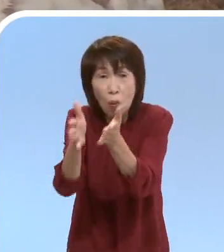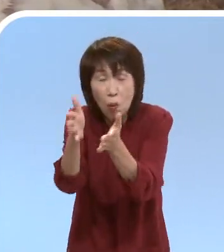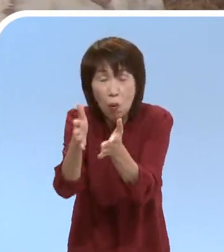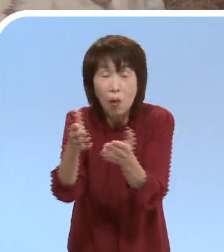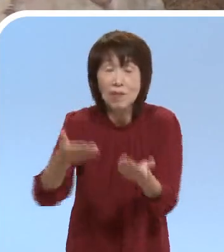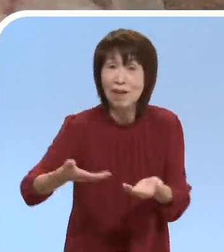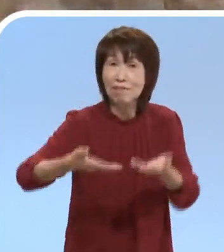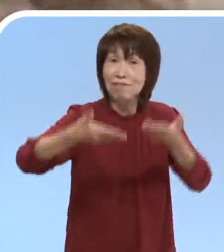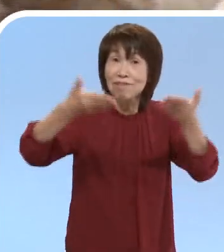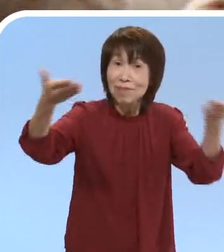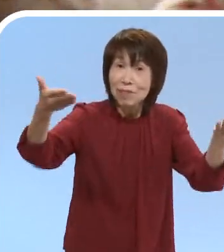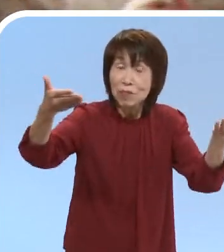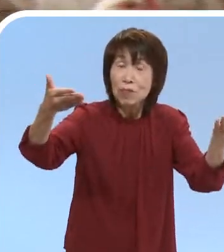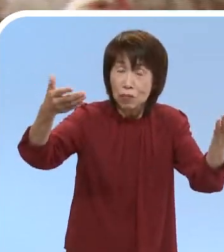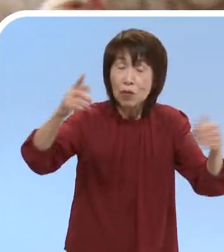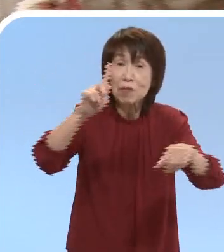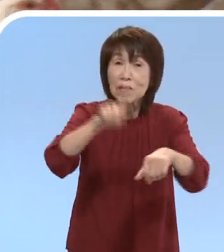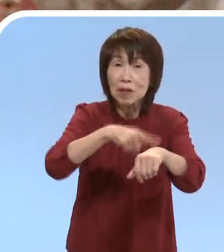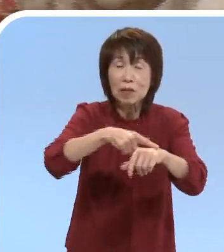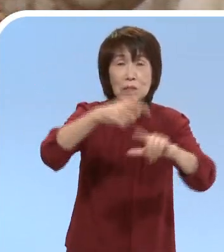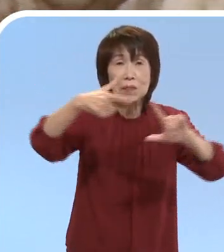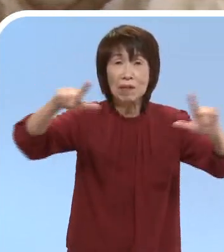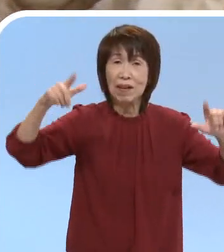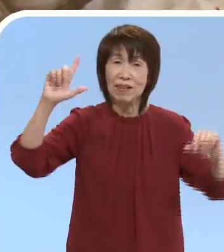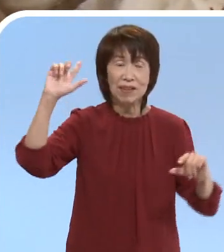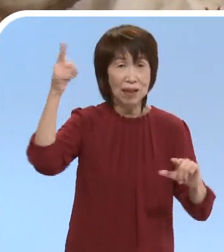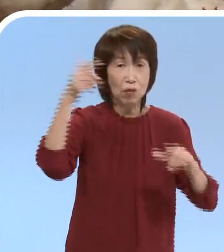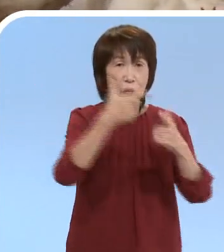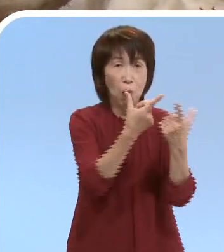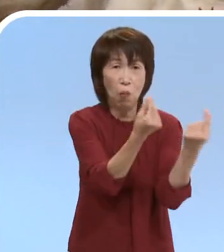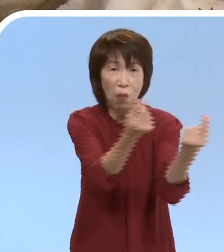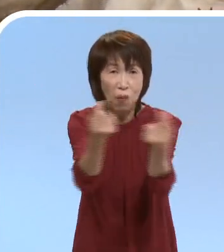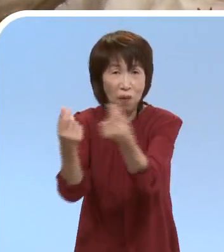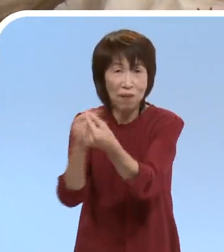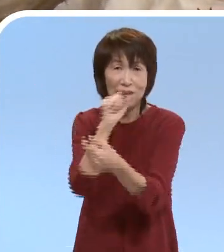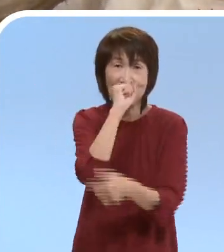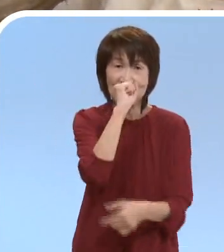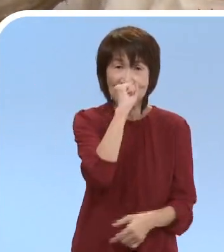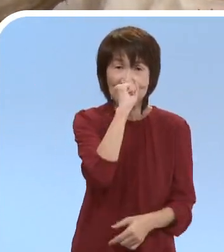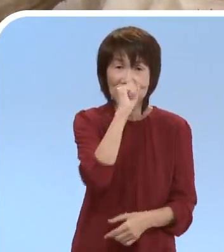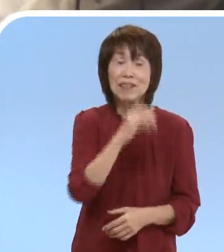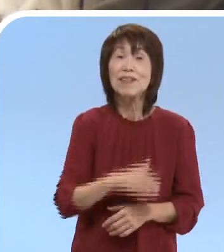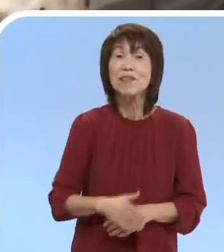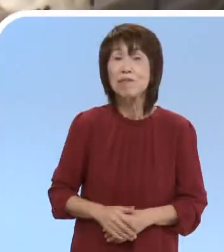産者が変わっても大体品質の同じものを阪神館に供給できると。